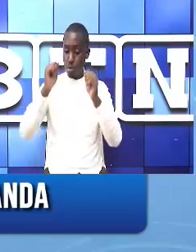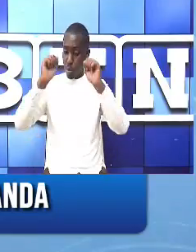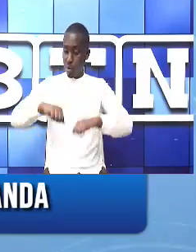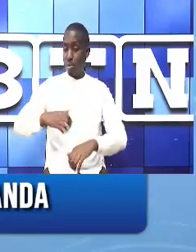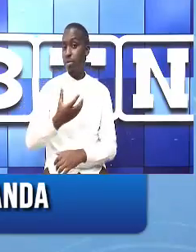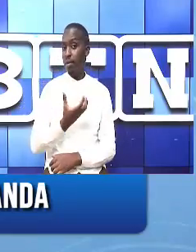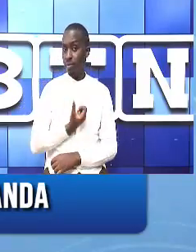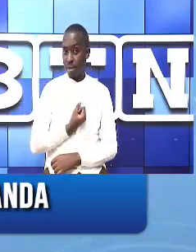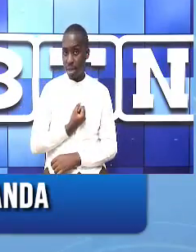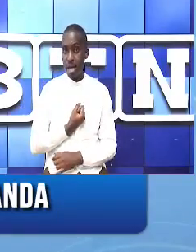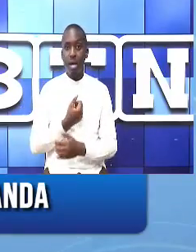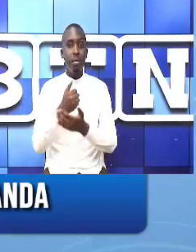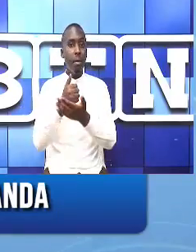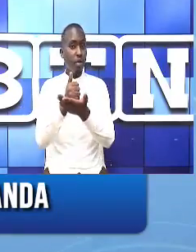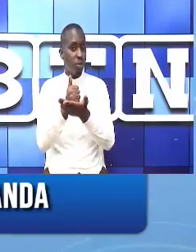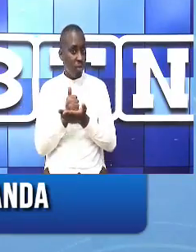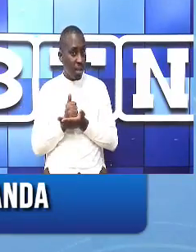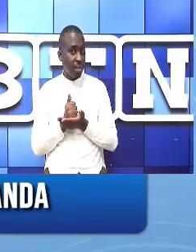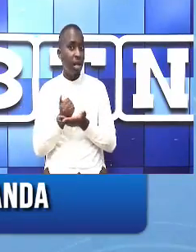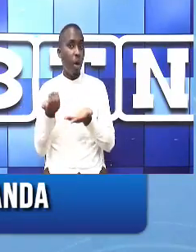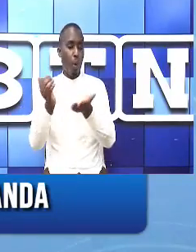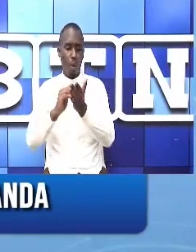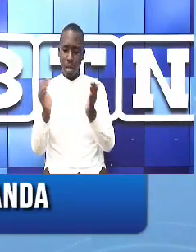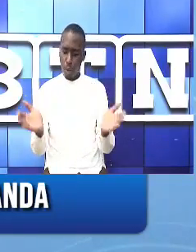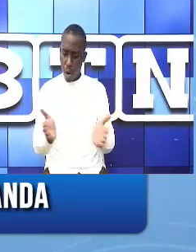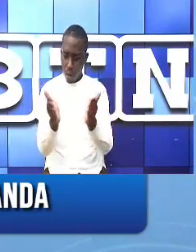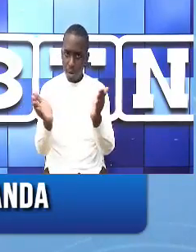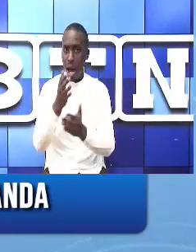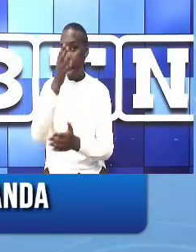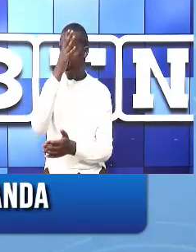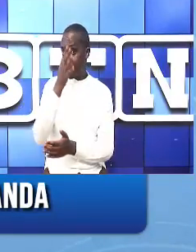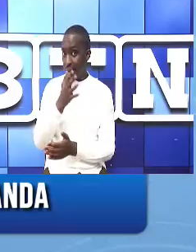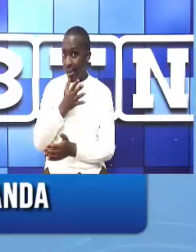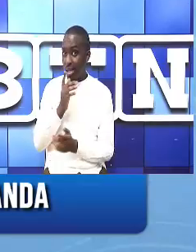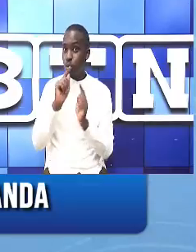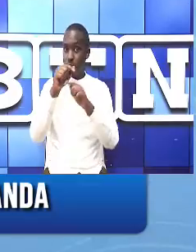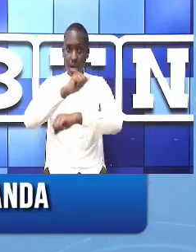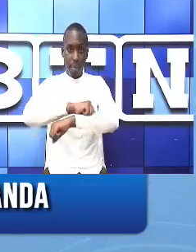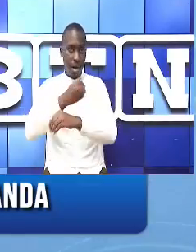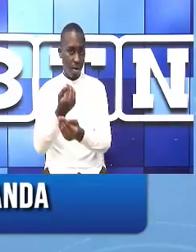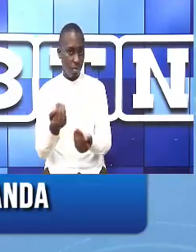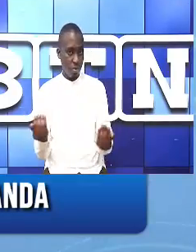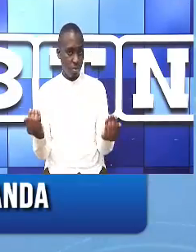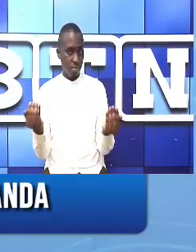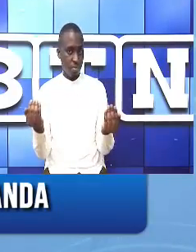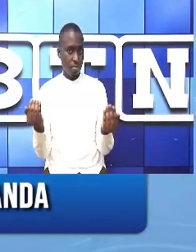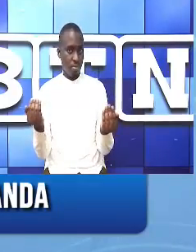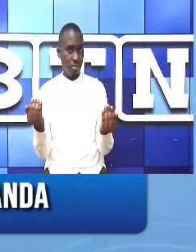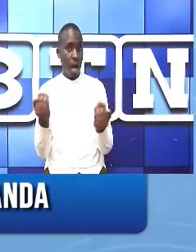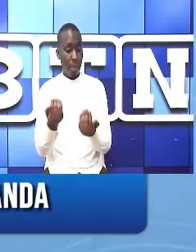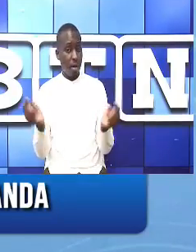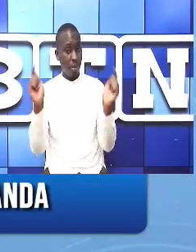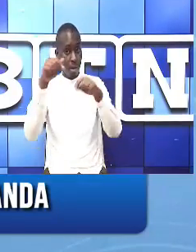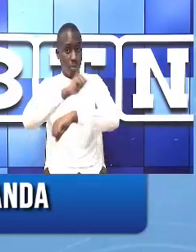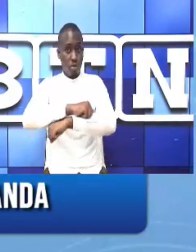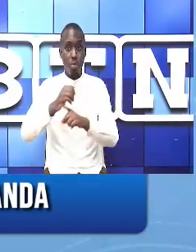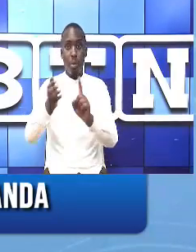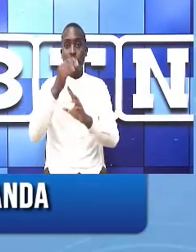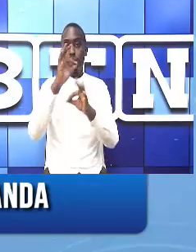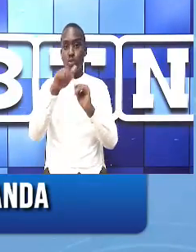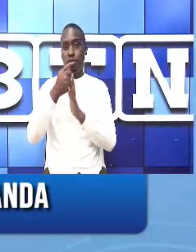bafite badufashe kongera gukangurira bari ababyeyi kujyana abana ku ishuri kandi bababonera ibikenewe byose kugira ngo